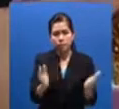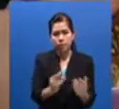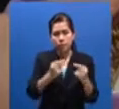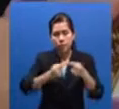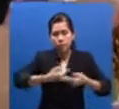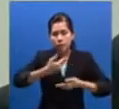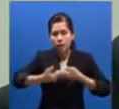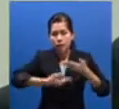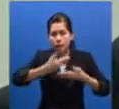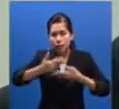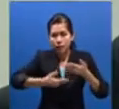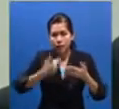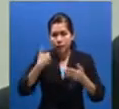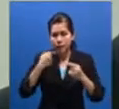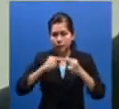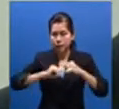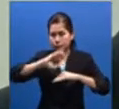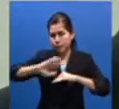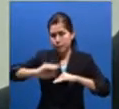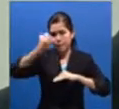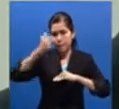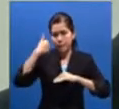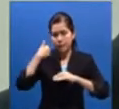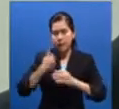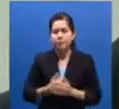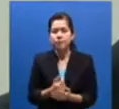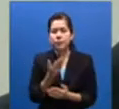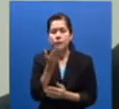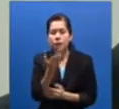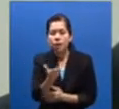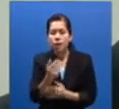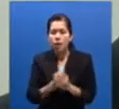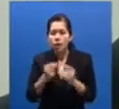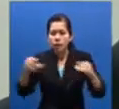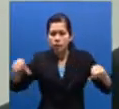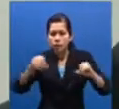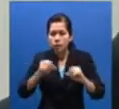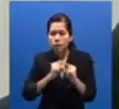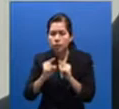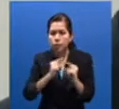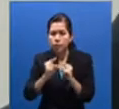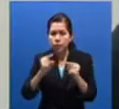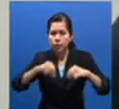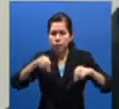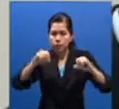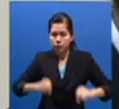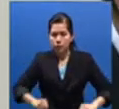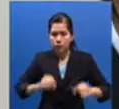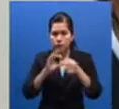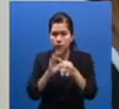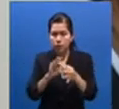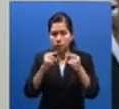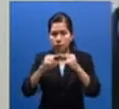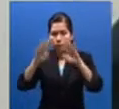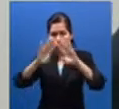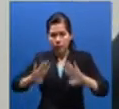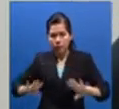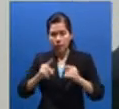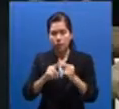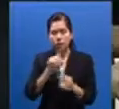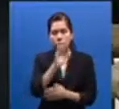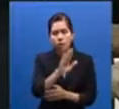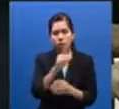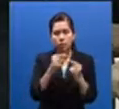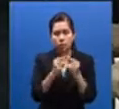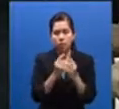ให้ขยายตัวได้เร็วขึ้นรวมทั้งขอให้ฟื้นการเจรจาความตกลงหุ้นส่วนเศรษฐกิจระหว่างญี่ปุ่นกับไทย